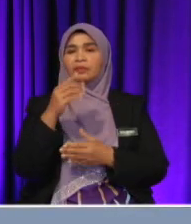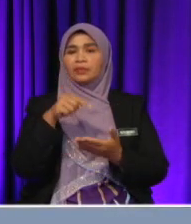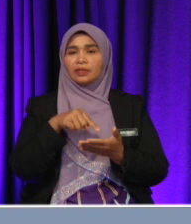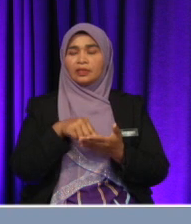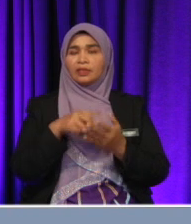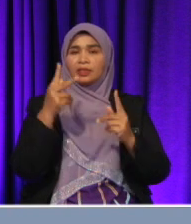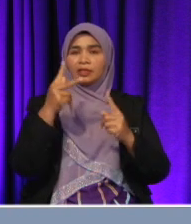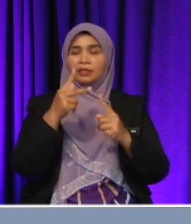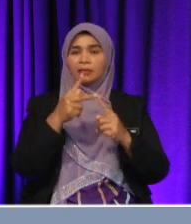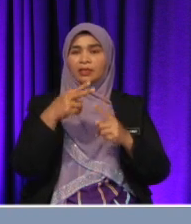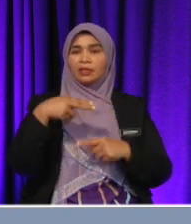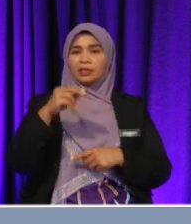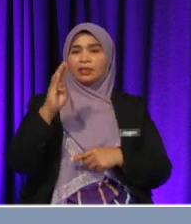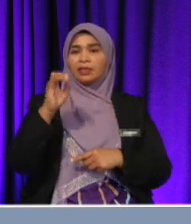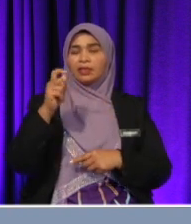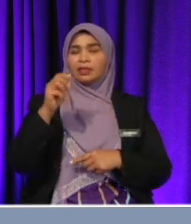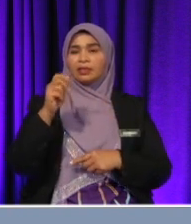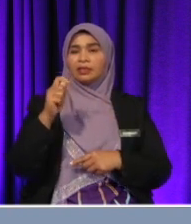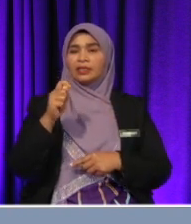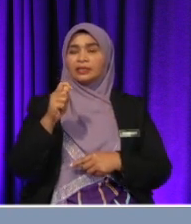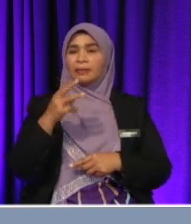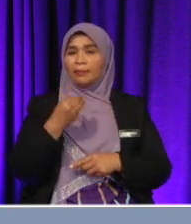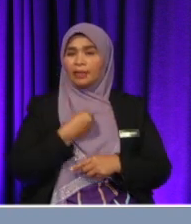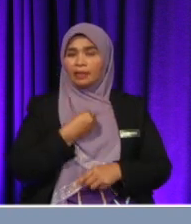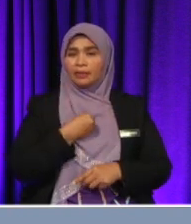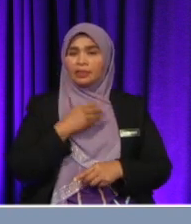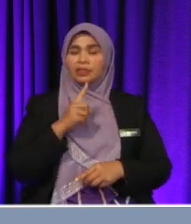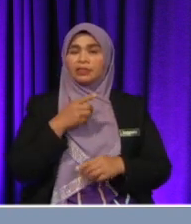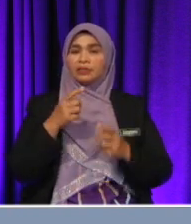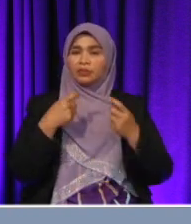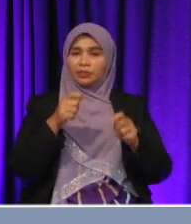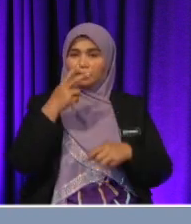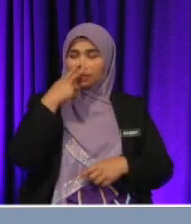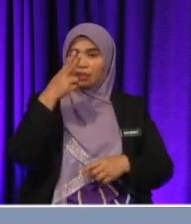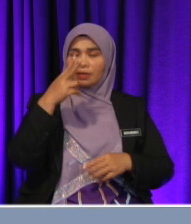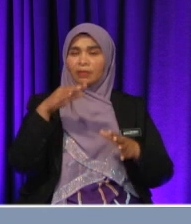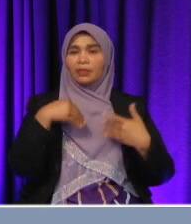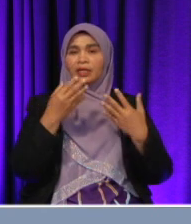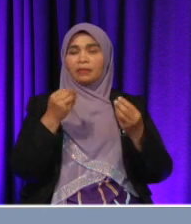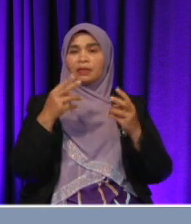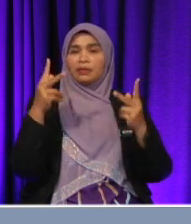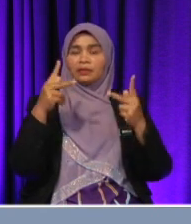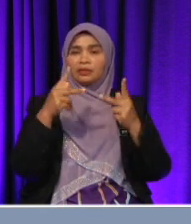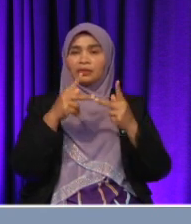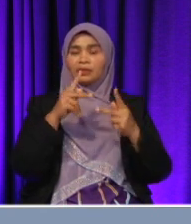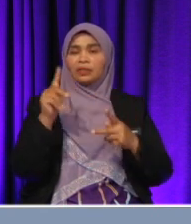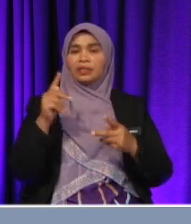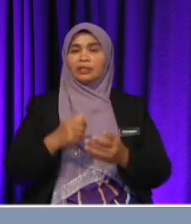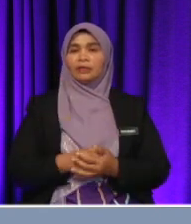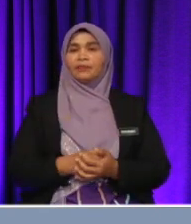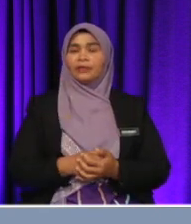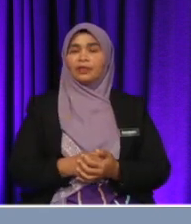kepada habitat di masing-masing kita coba tengok macam mana sesuaikan ya Oke kalau halo